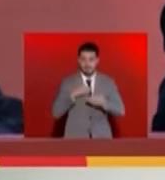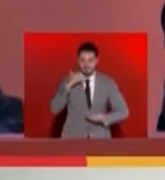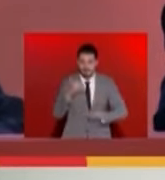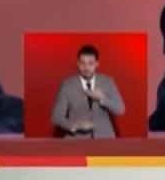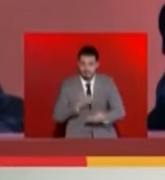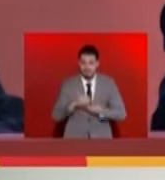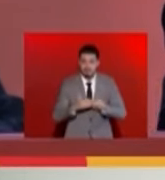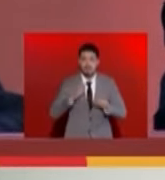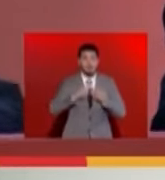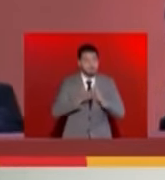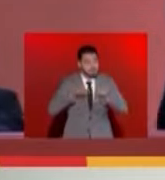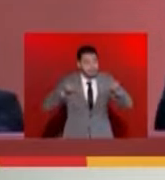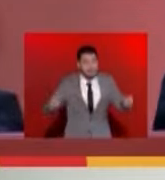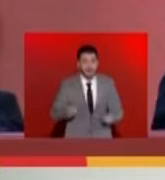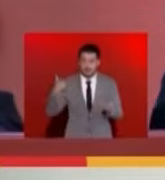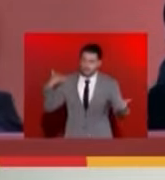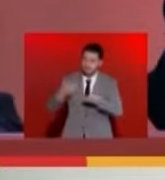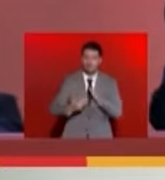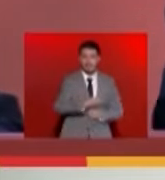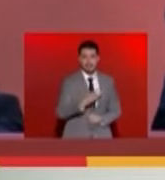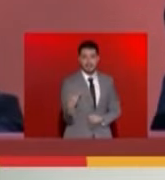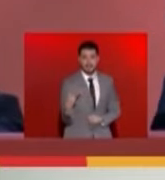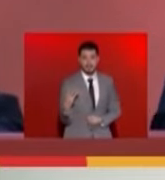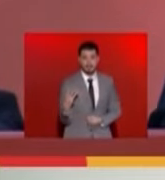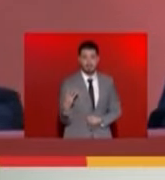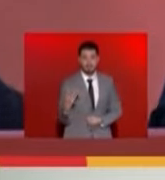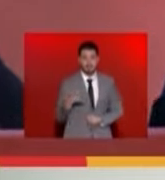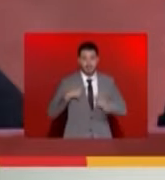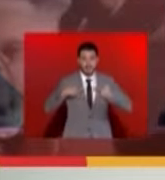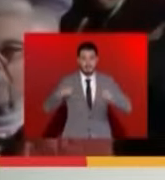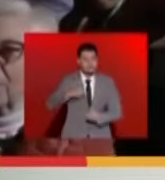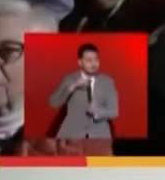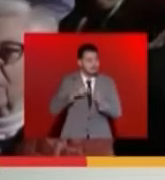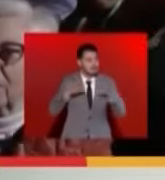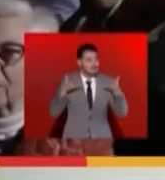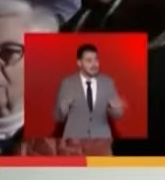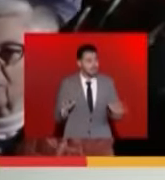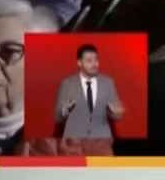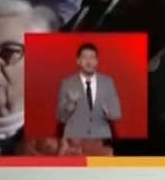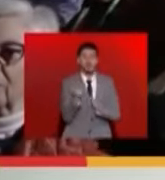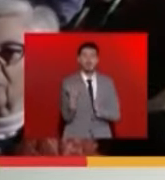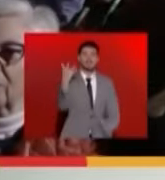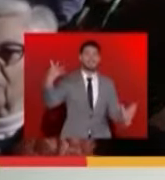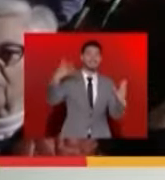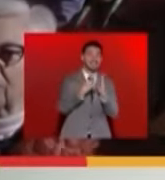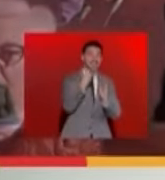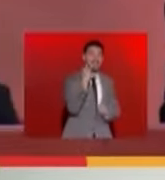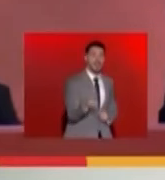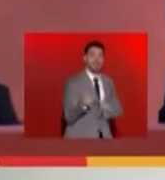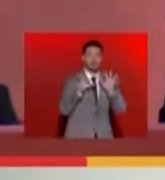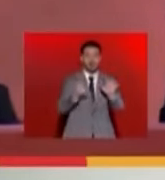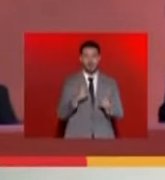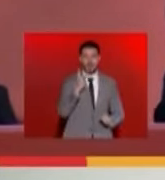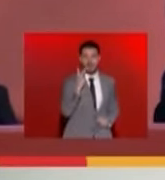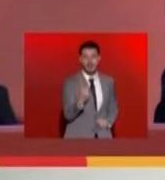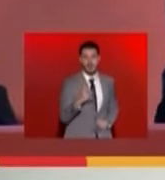ρώτησες, φυσικά αυτή τη στιγμή δεν υπάρχει τέτοιο θέμα. Αυτή η ιστορία της μεγάλης παράταξης αριστεράς, κεντροαριστεράς, προοδευτικής, όπως